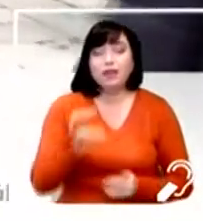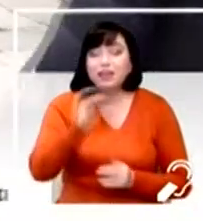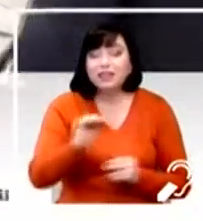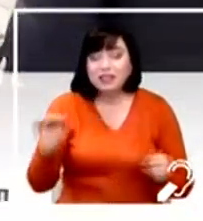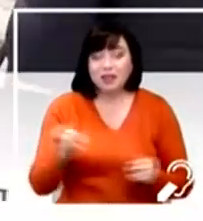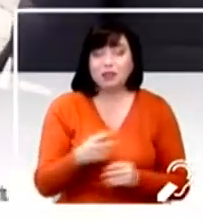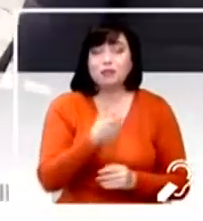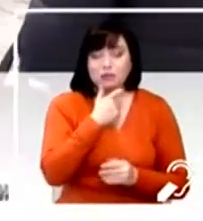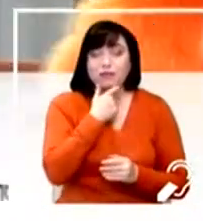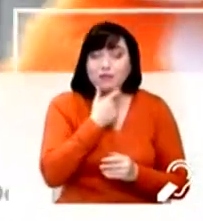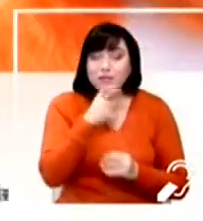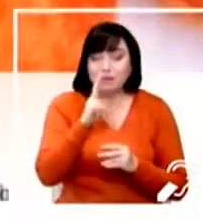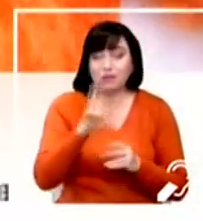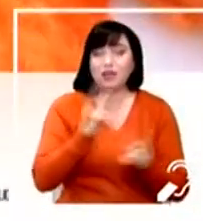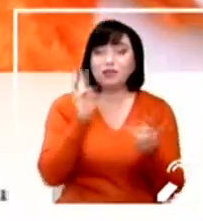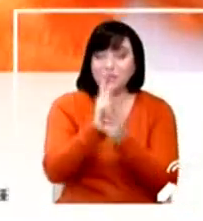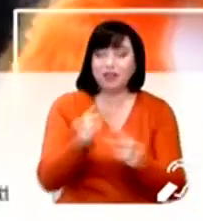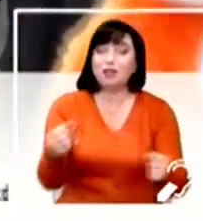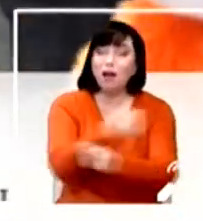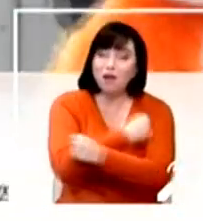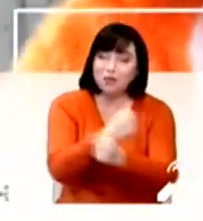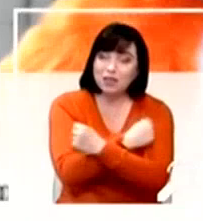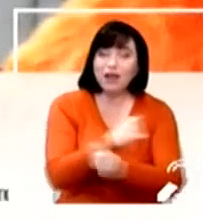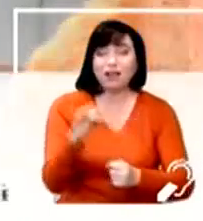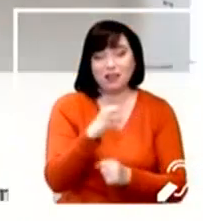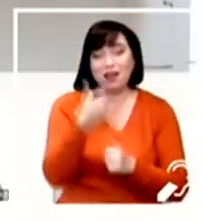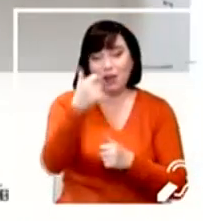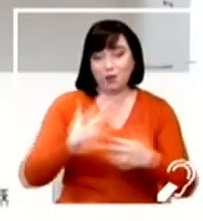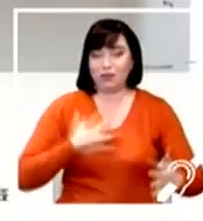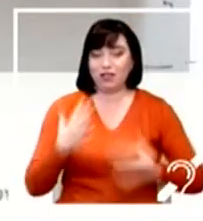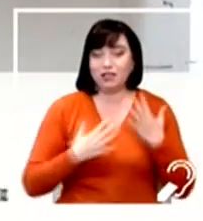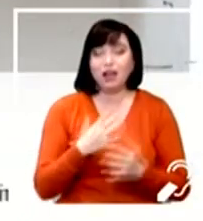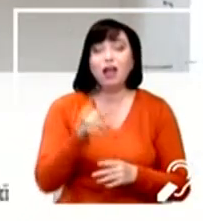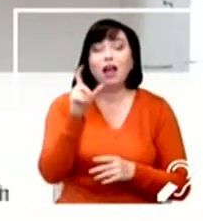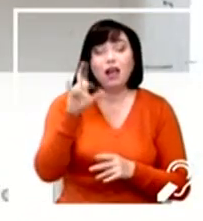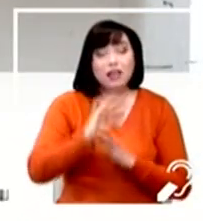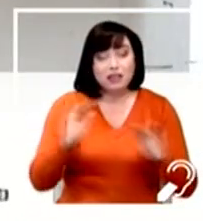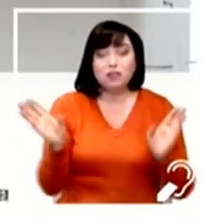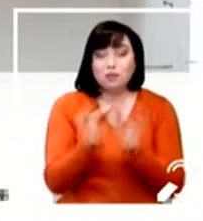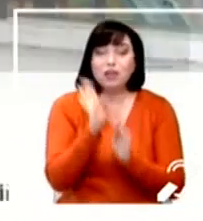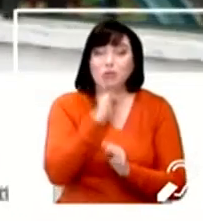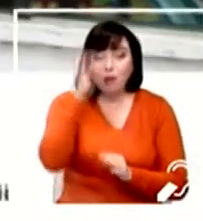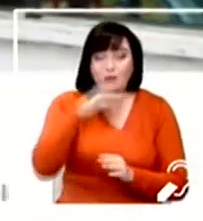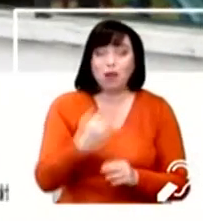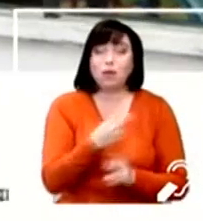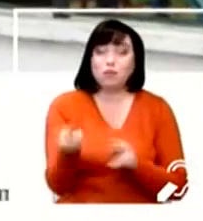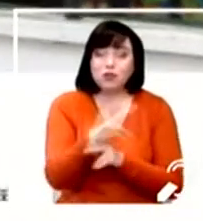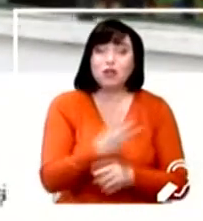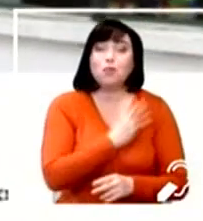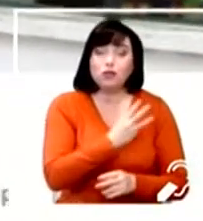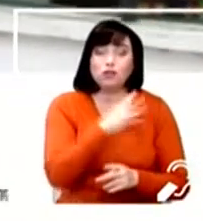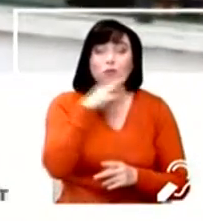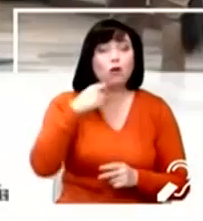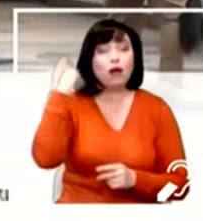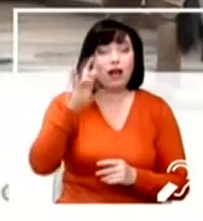Micuții spectatori au fost întâmpinați la intrare cu îmbrățișări și multă voie bună. Copiii însoțiți de părinți au venit să-i spună la mulți ani lui Guguță și